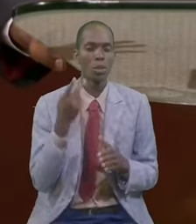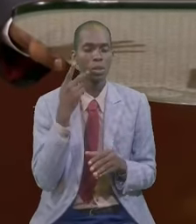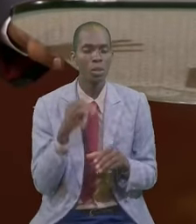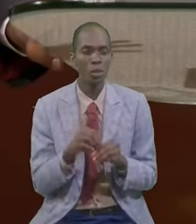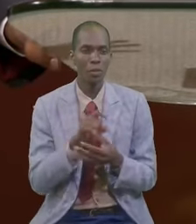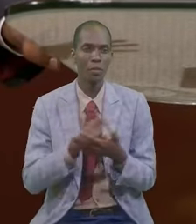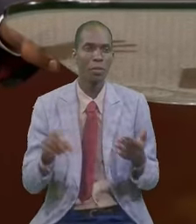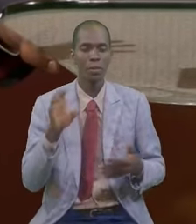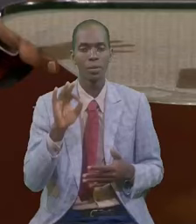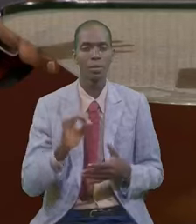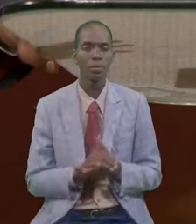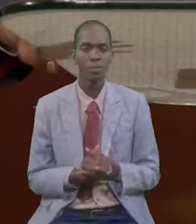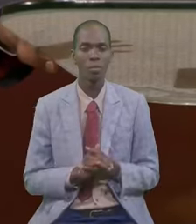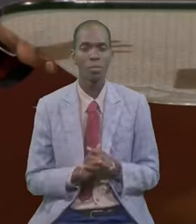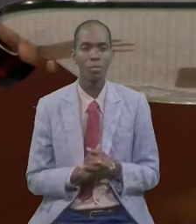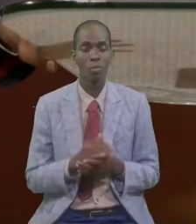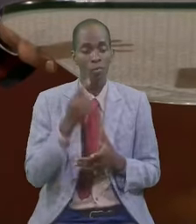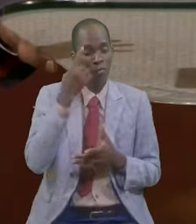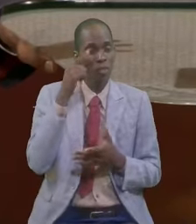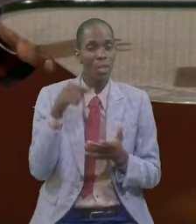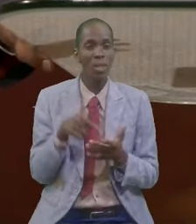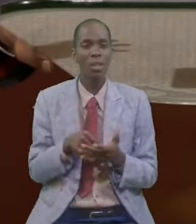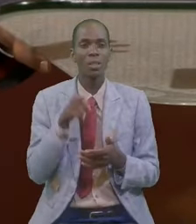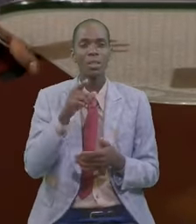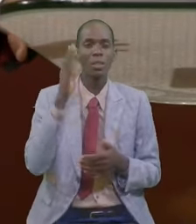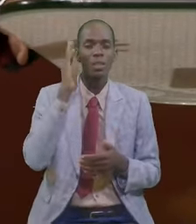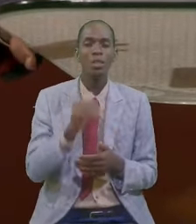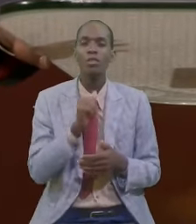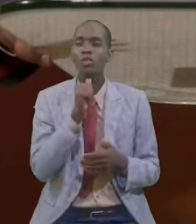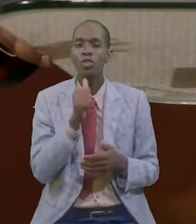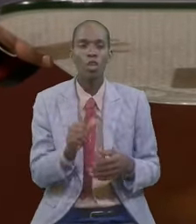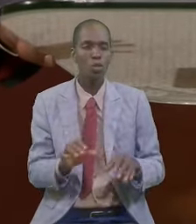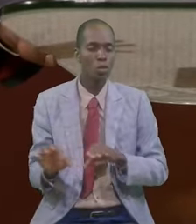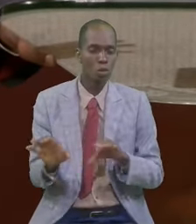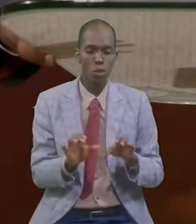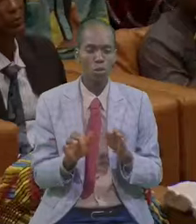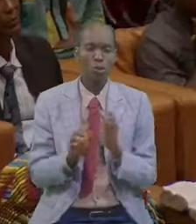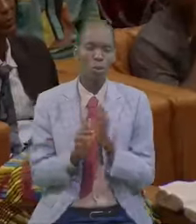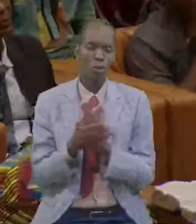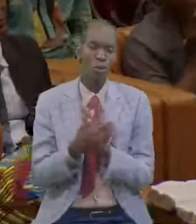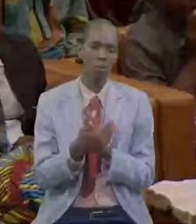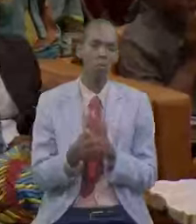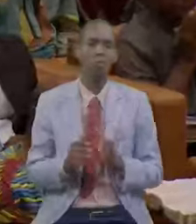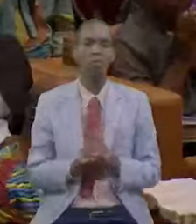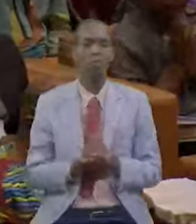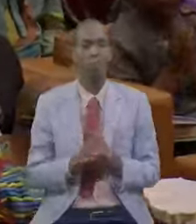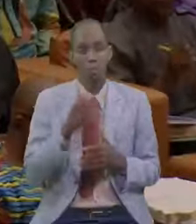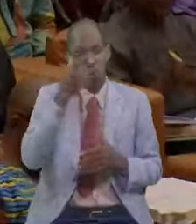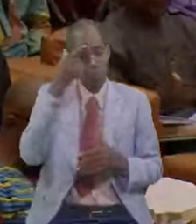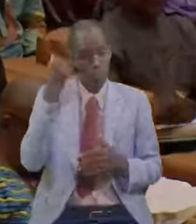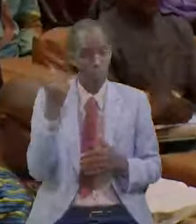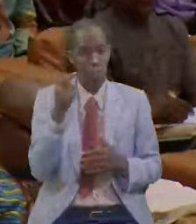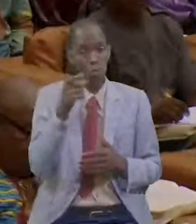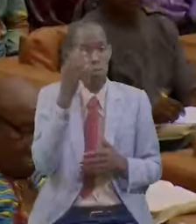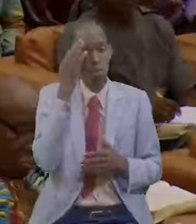verset 9 dit, en effet, les commandements, tu ne commettras point d'adultère parce